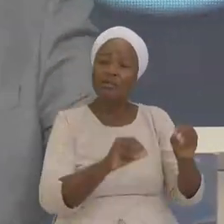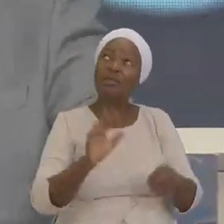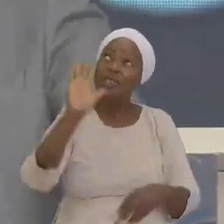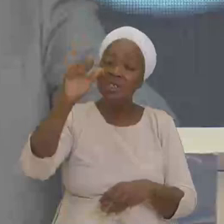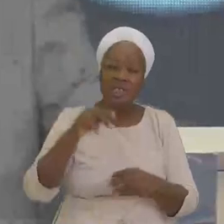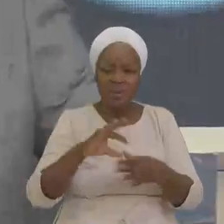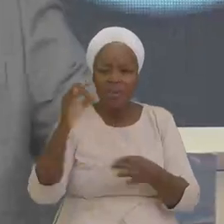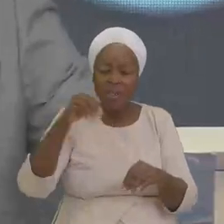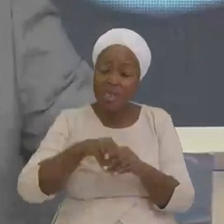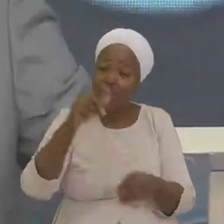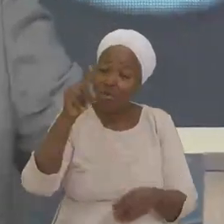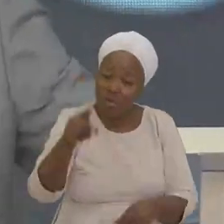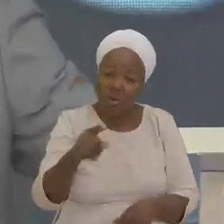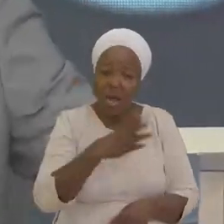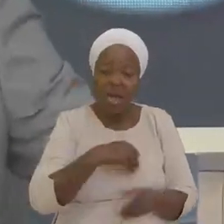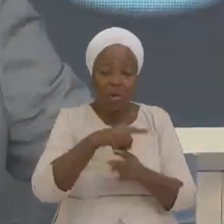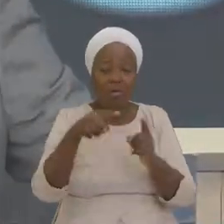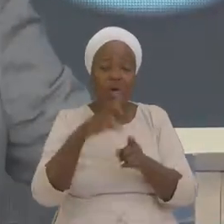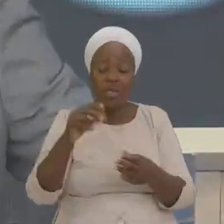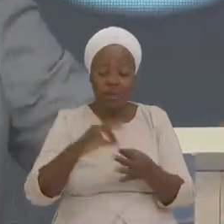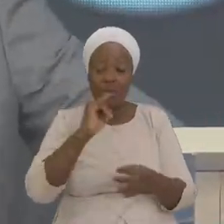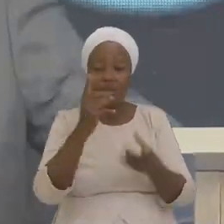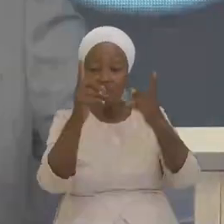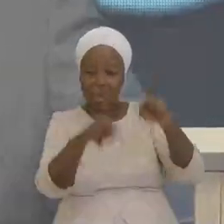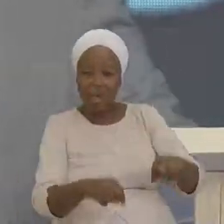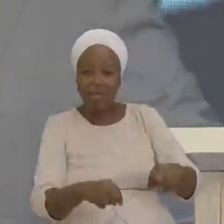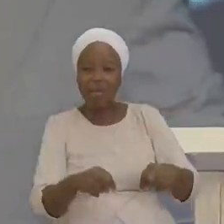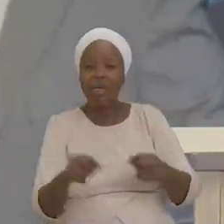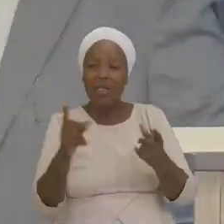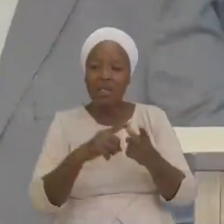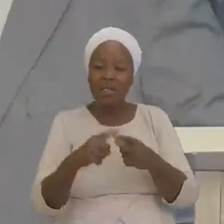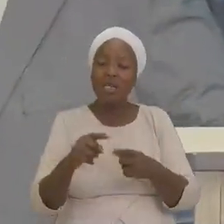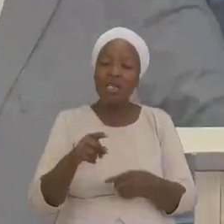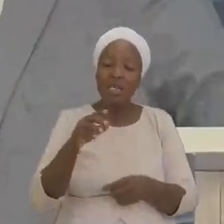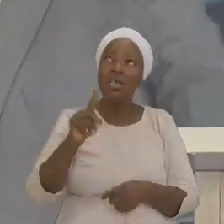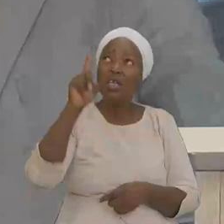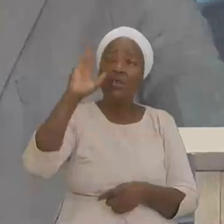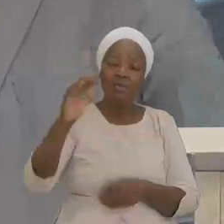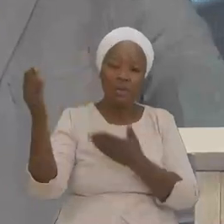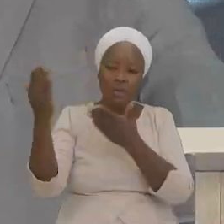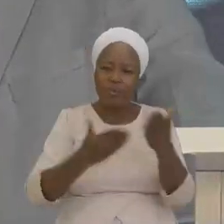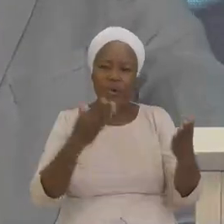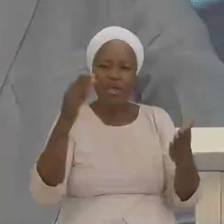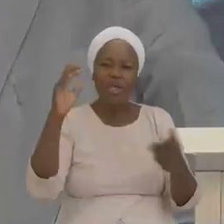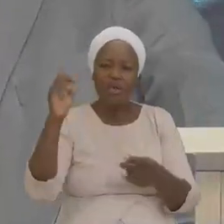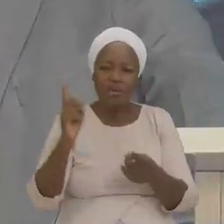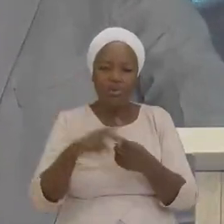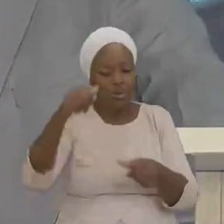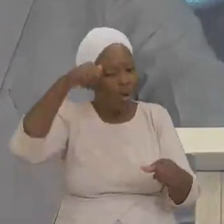C'est pourquoi il a promis, mets son esprit en toi. Et quand l'esprit sera venu,